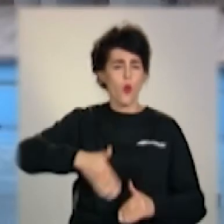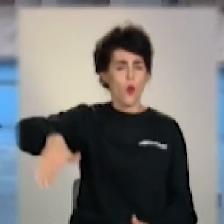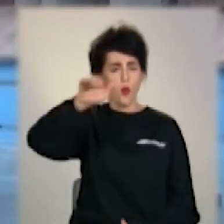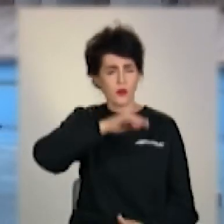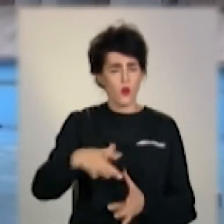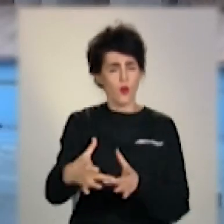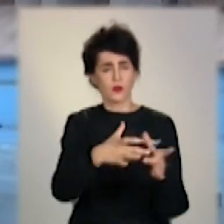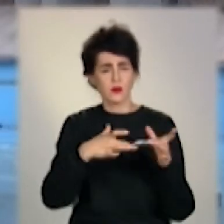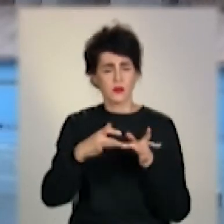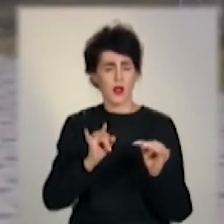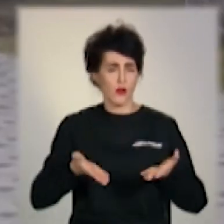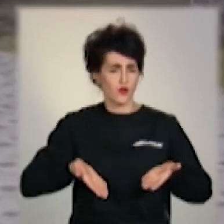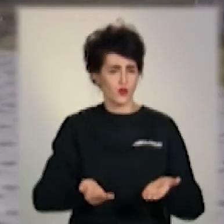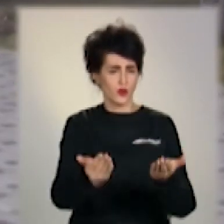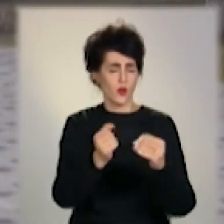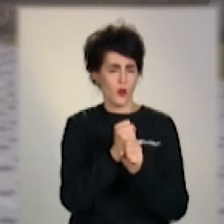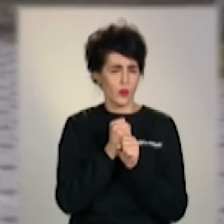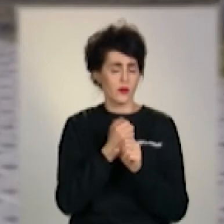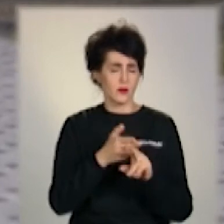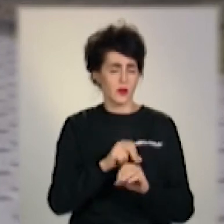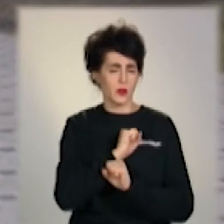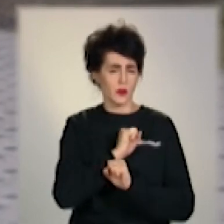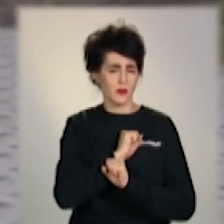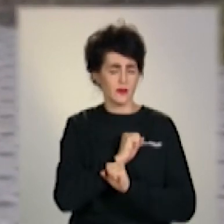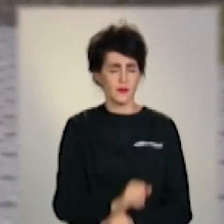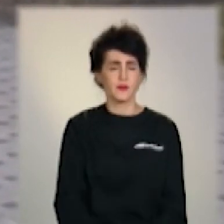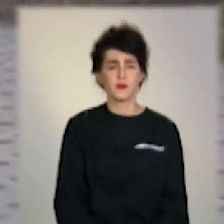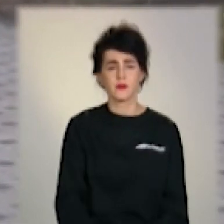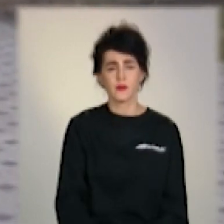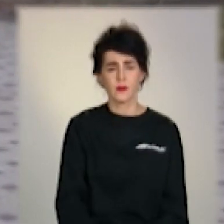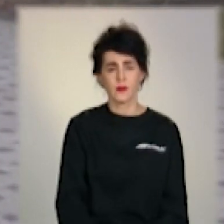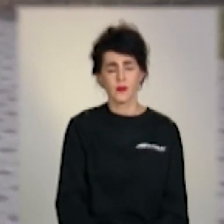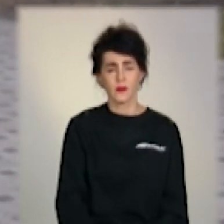гірськолижних курортів. Марія Сергієва, Максим Кривошенко, телеканал «Донбас».